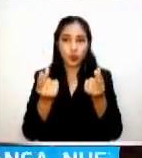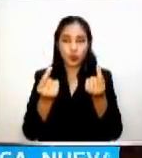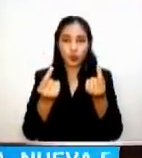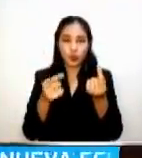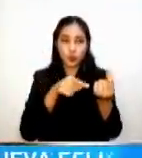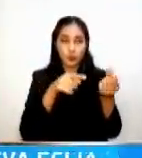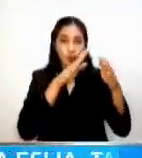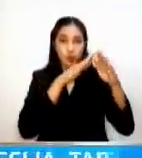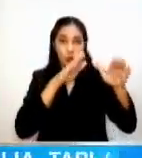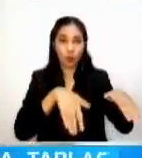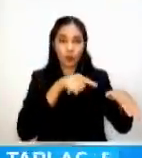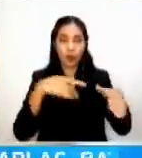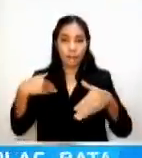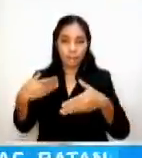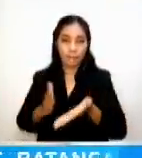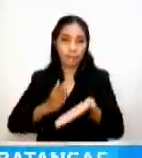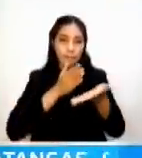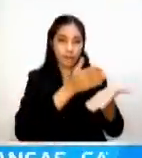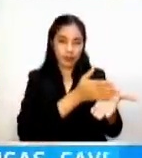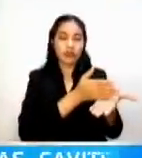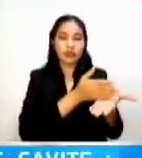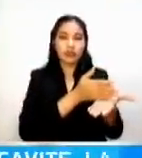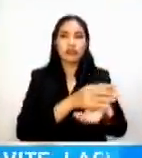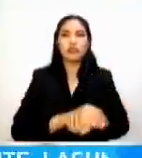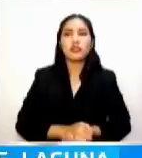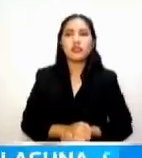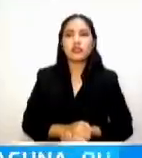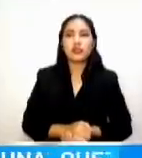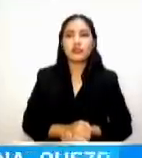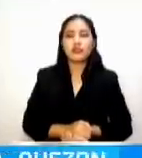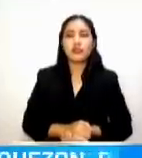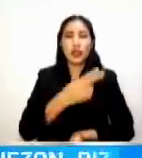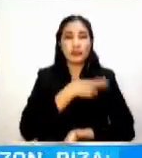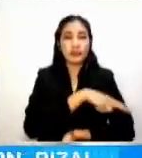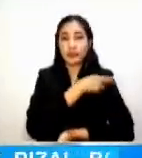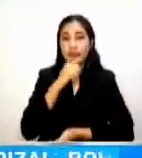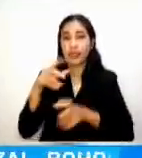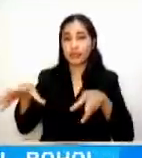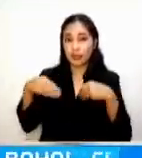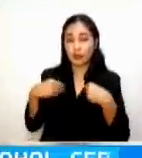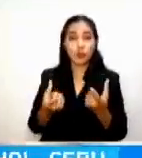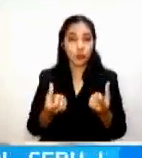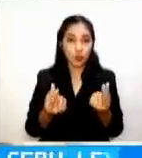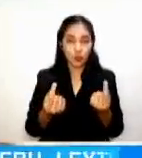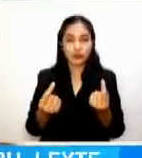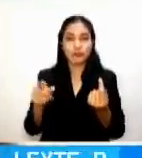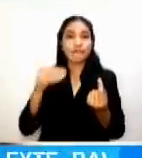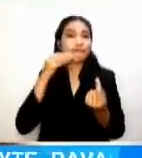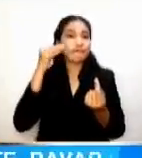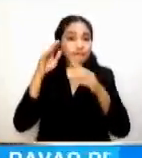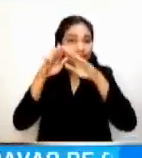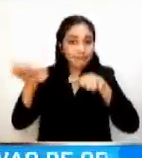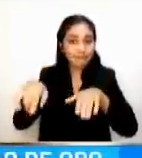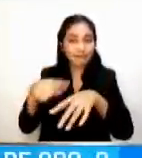pasyente. Dahil hindi sila na-admit sa hospital, sa bahay na natin sila iti-treat. Kung baka parang